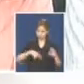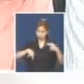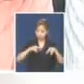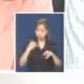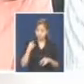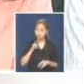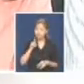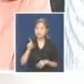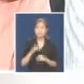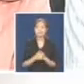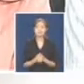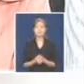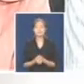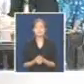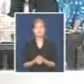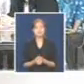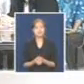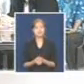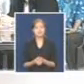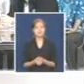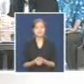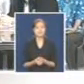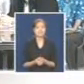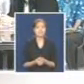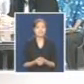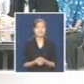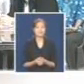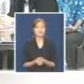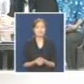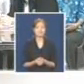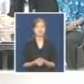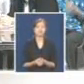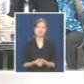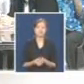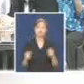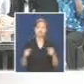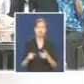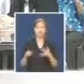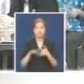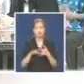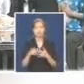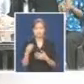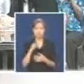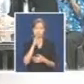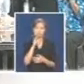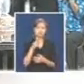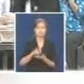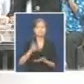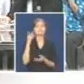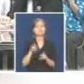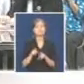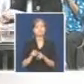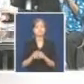แต่ทั้งนั้นทั้งหมดไปบอกว่าคือกันดับกลางลดลงไปแต่ชนชั้นกลางขึ้นไปบังคับอบอวลแพงเหมือนกันครับ